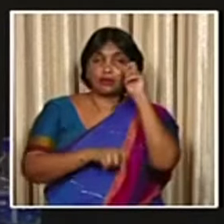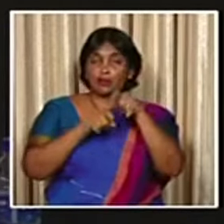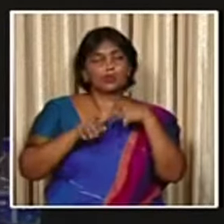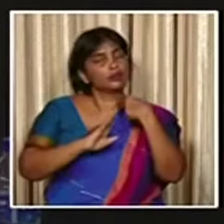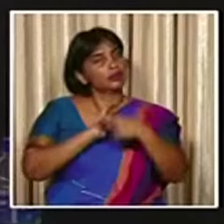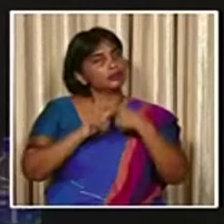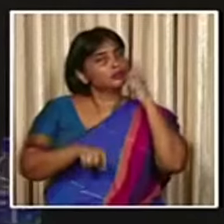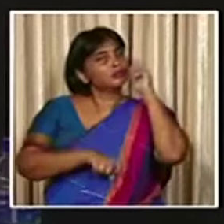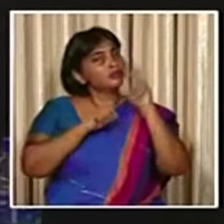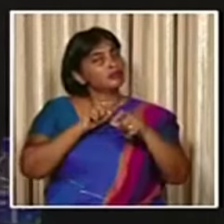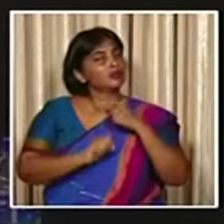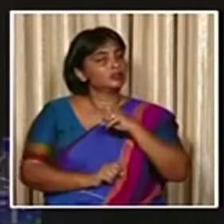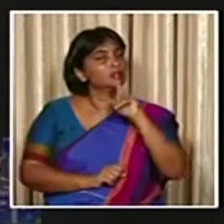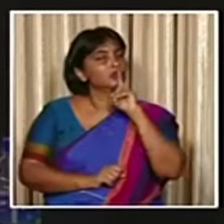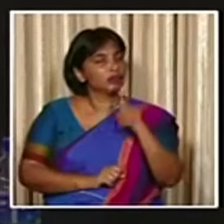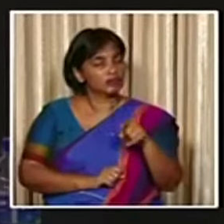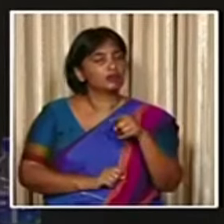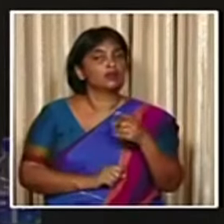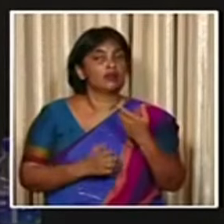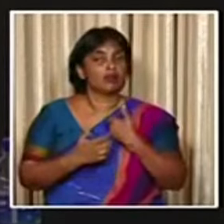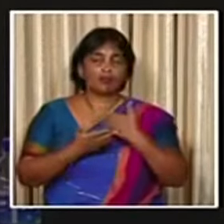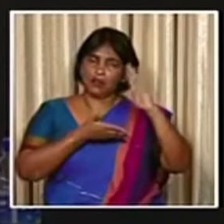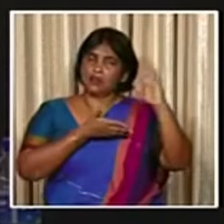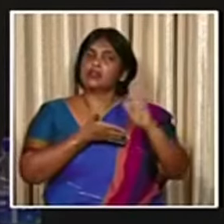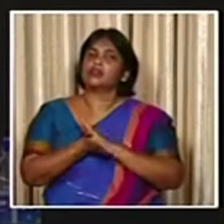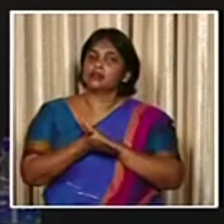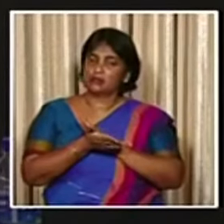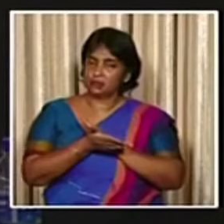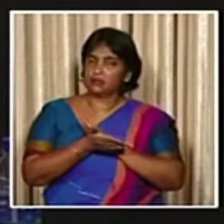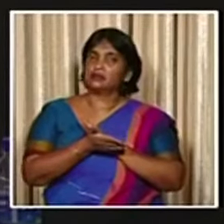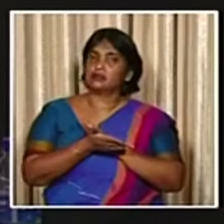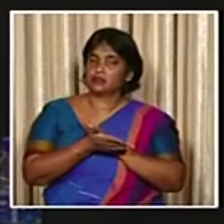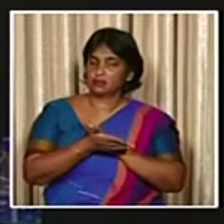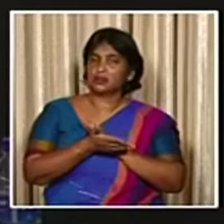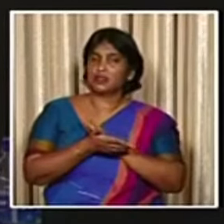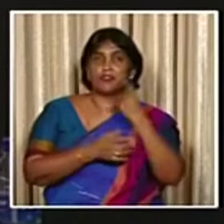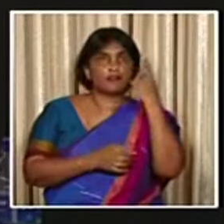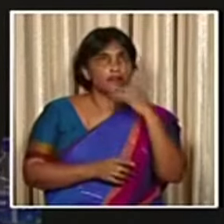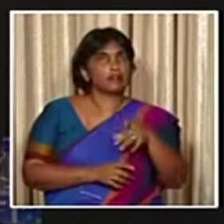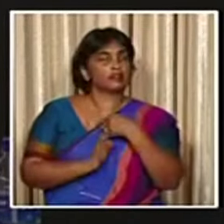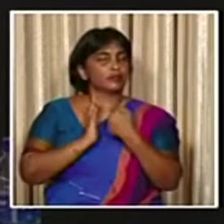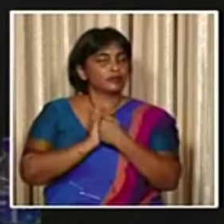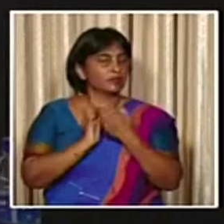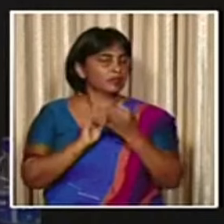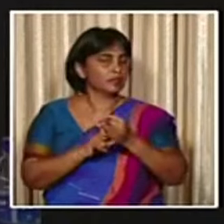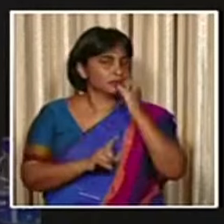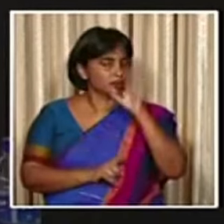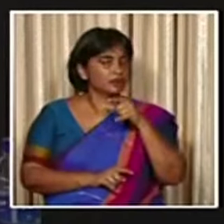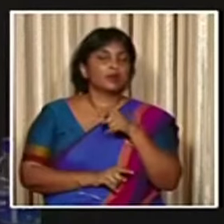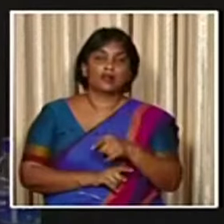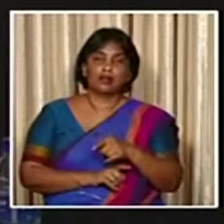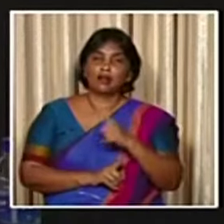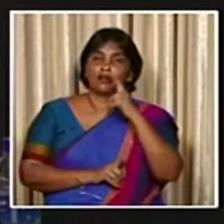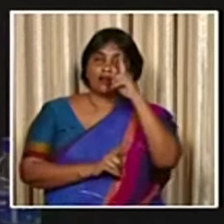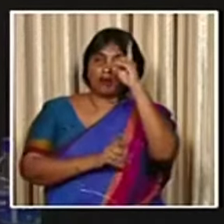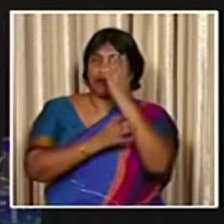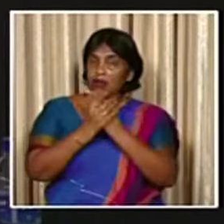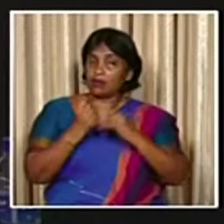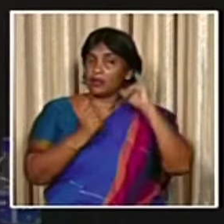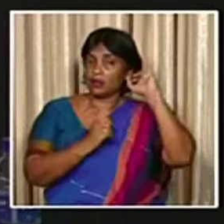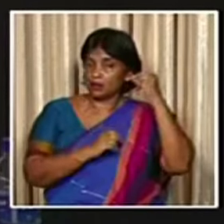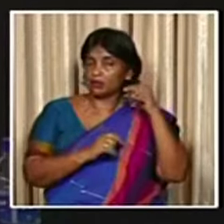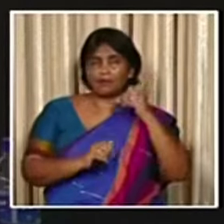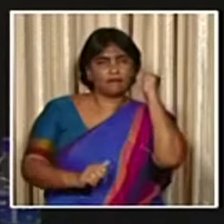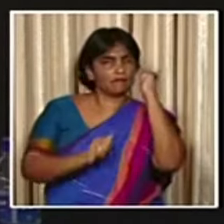ජනතාවත් මේ රටේ ජනතාවත් කියන්නේ අපිට සාධාරණත්වයක් ඉෂ්ට කරන්න කියලා. ඒක නිසා ගරු සභාපතිතුමනි මේ ආගමික